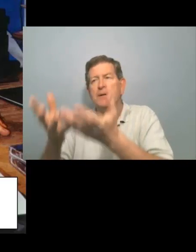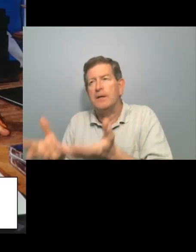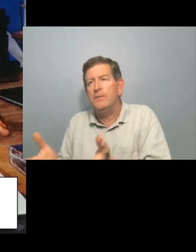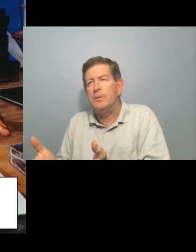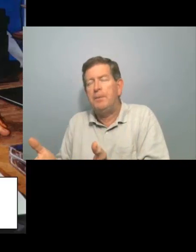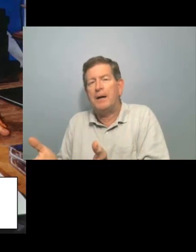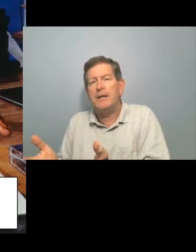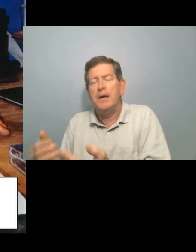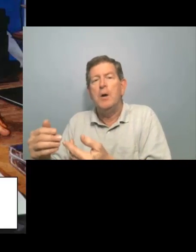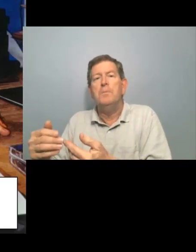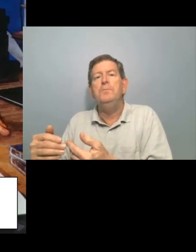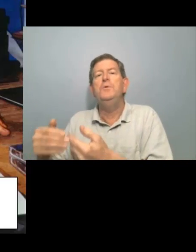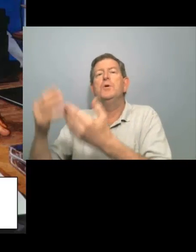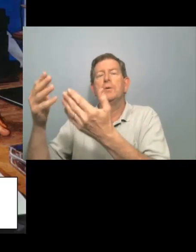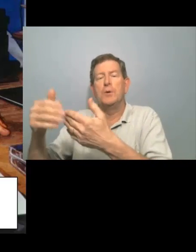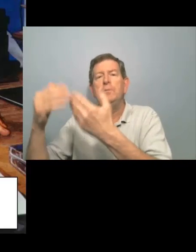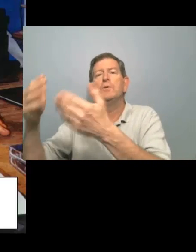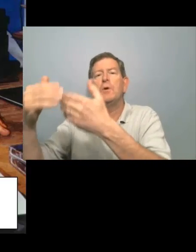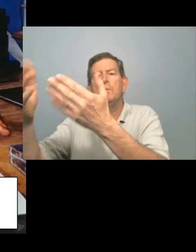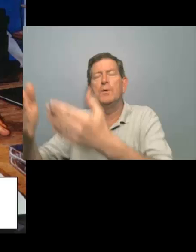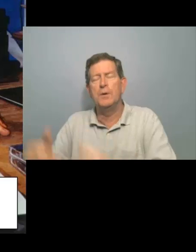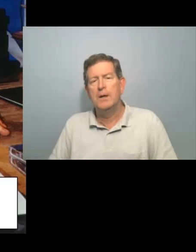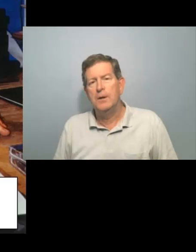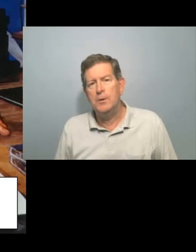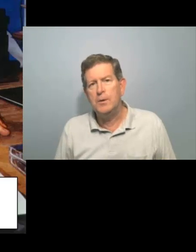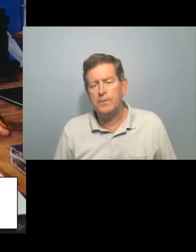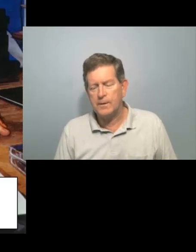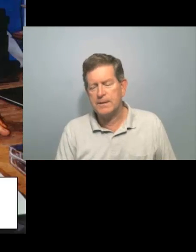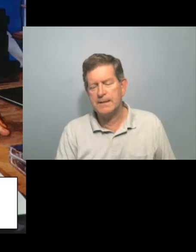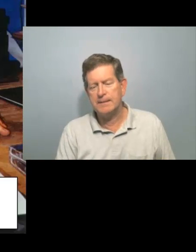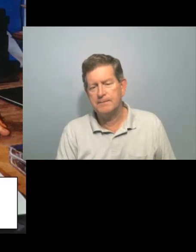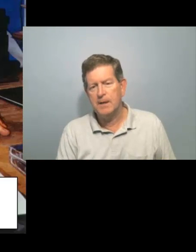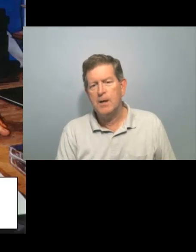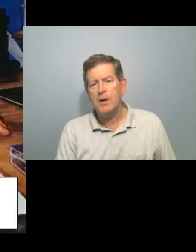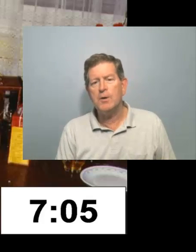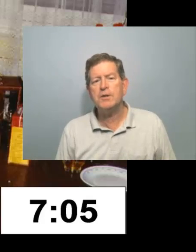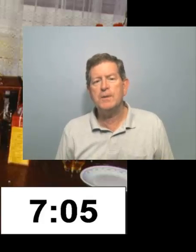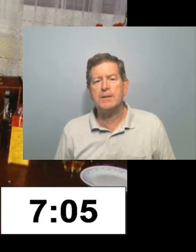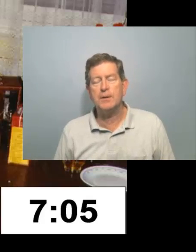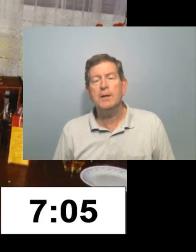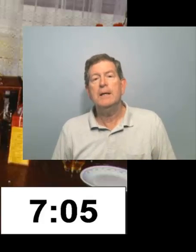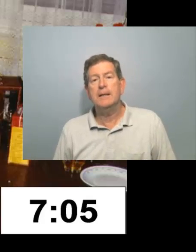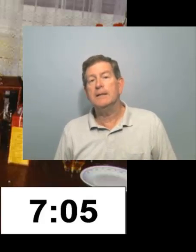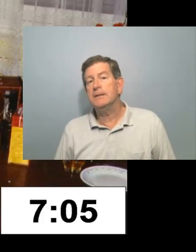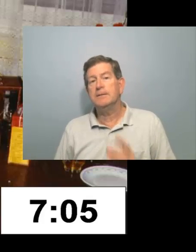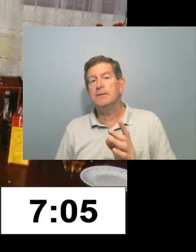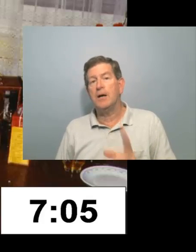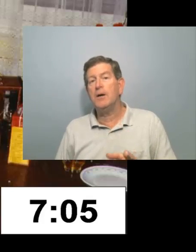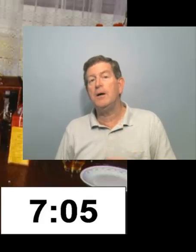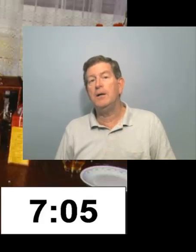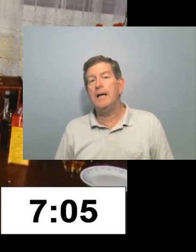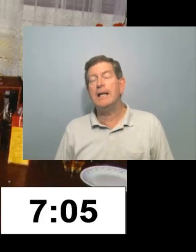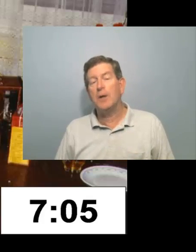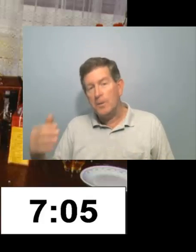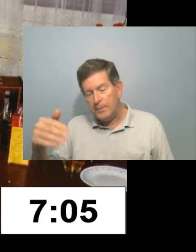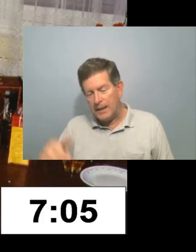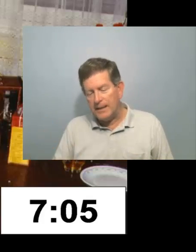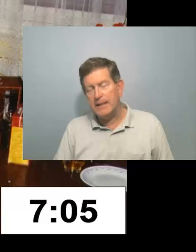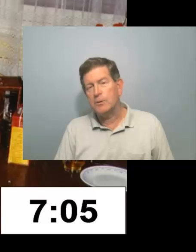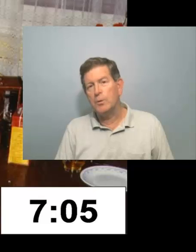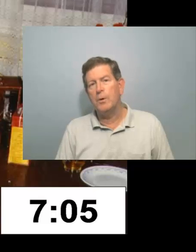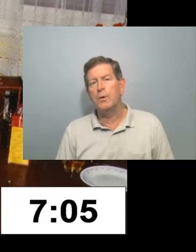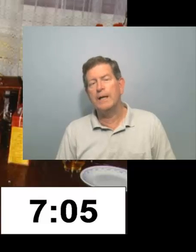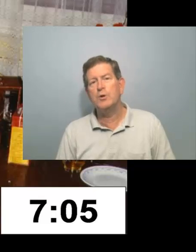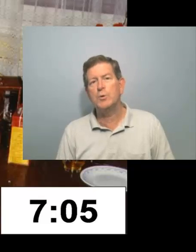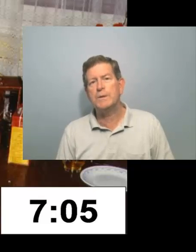améliorer, ça veut dire il veut parler mieux, de mieux en mieux le français. Ensuite, Carole est en bas,